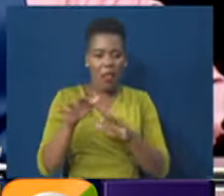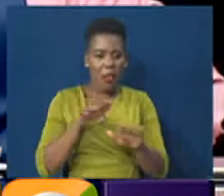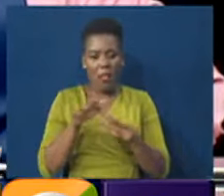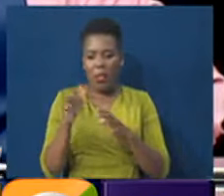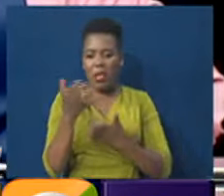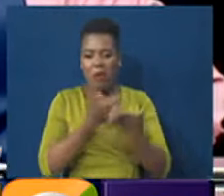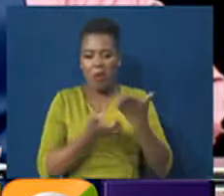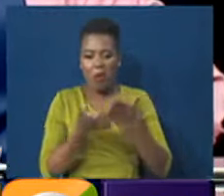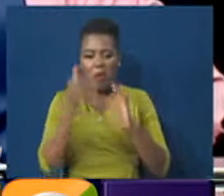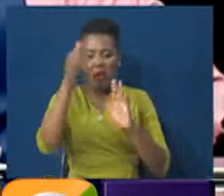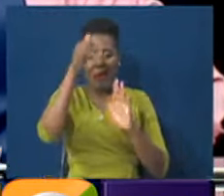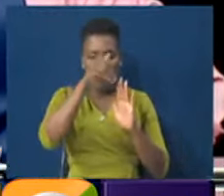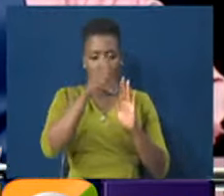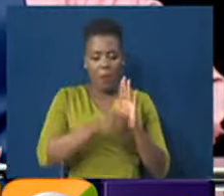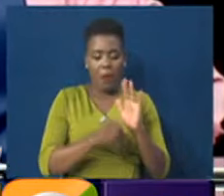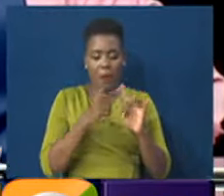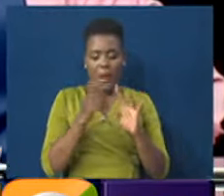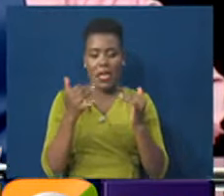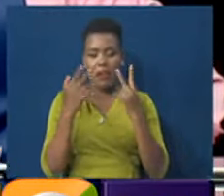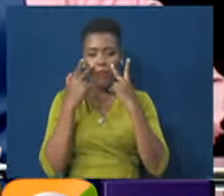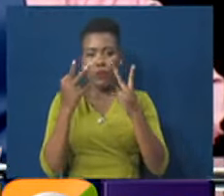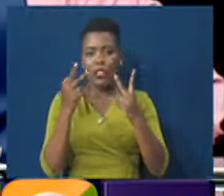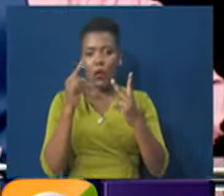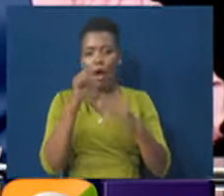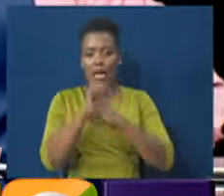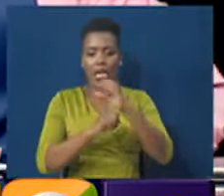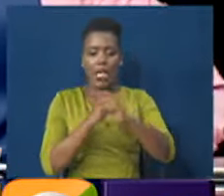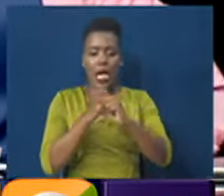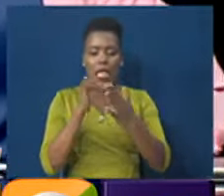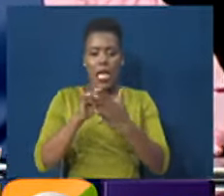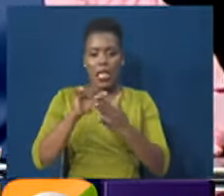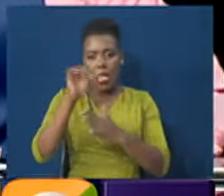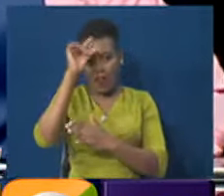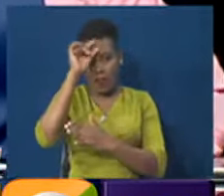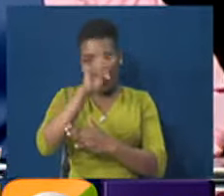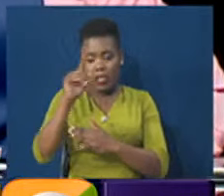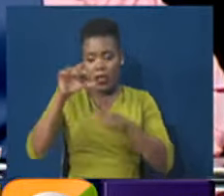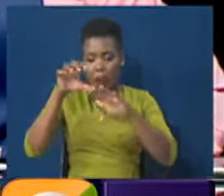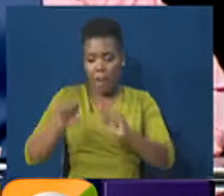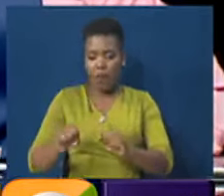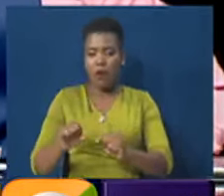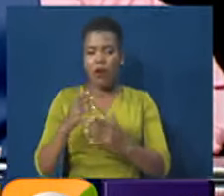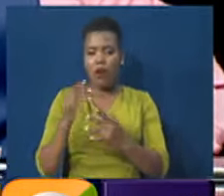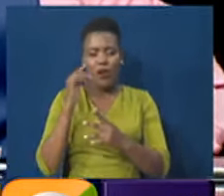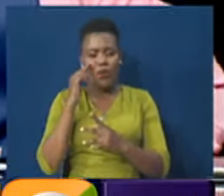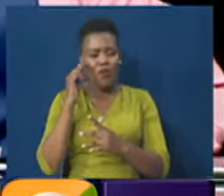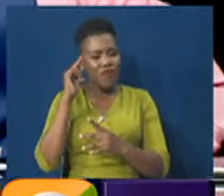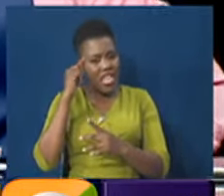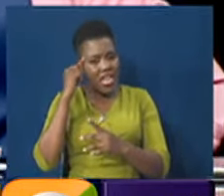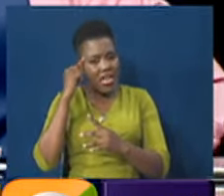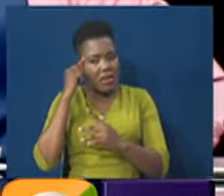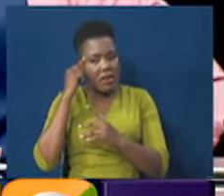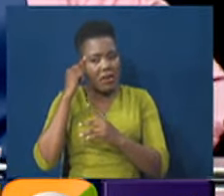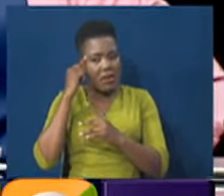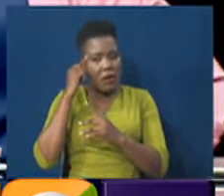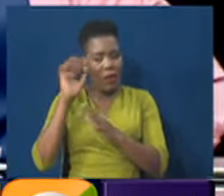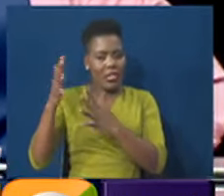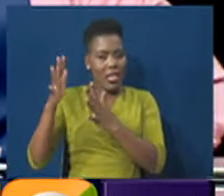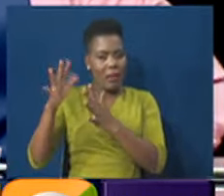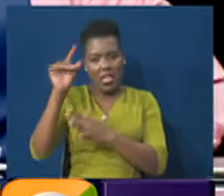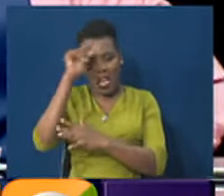kiuchumi. Ukiangalia mwaka mmoja ambao ameweza kumaliza, tunapaswa kuweza kuwapa kongole kwa zile juhudi ambazo